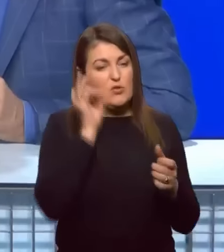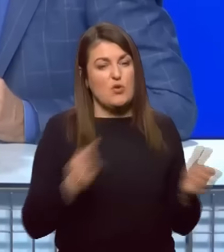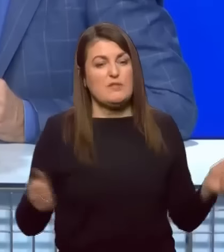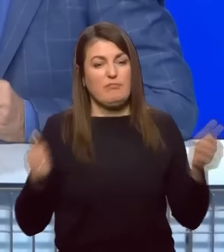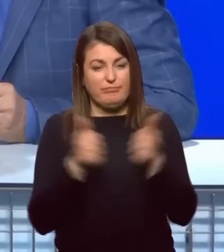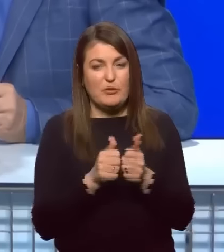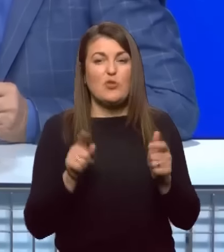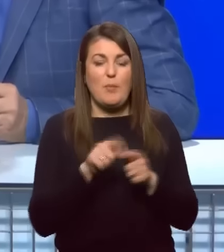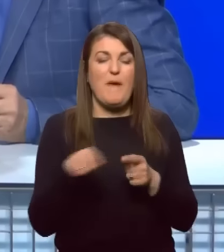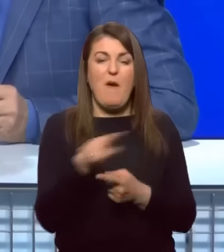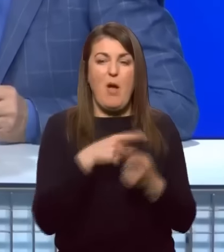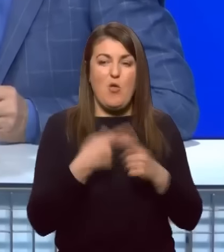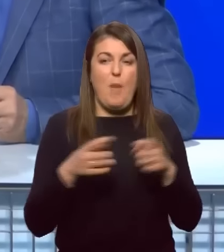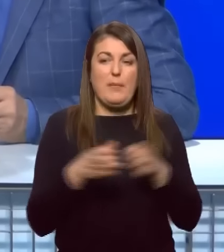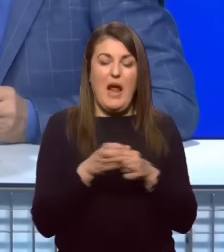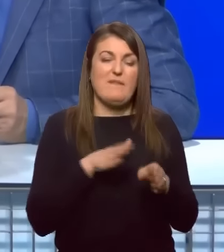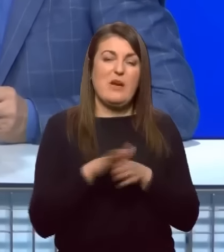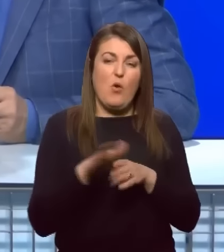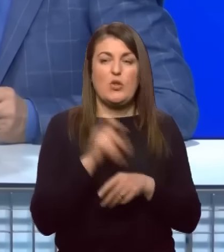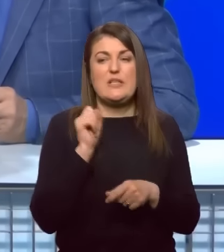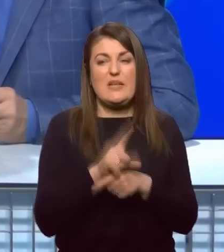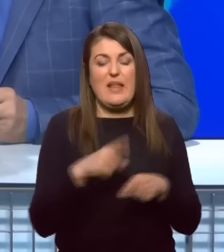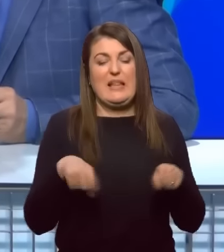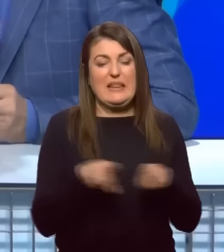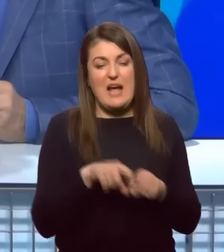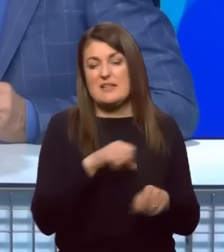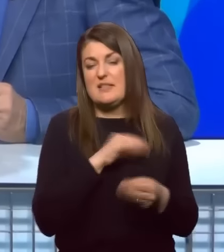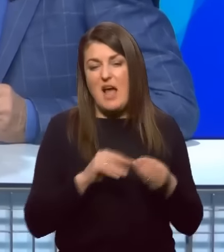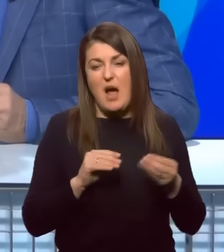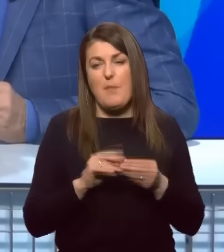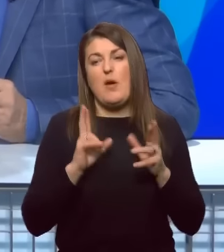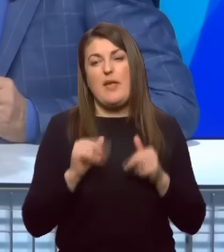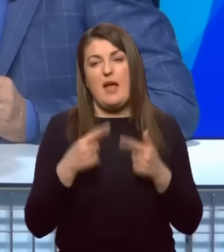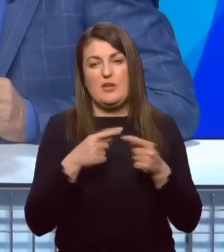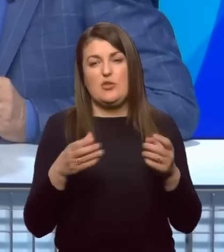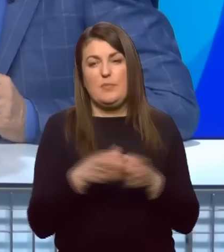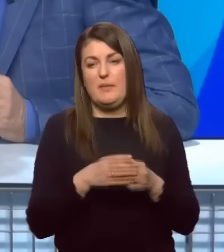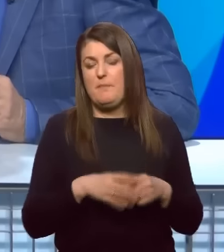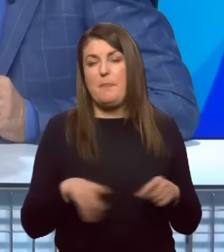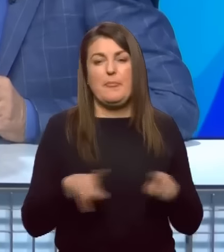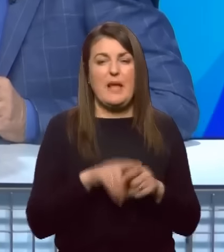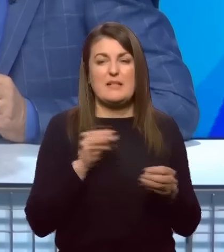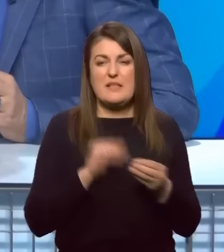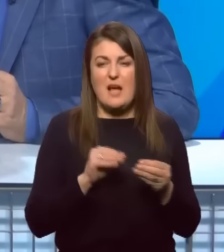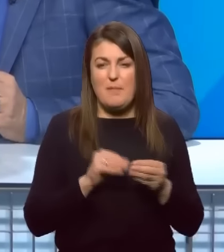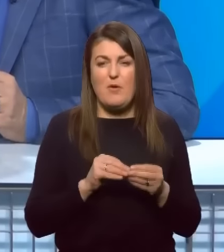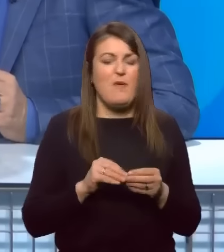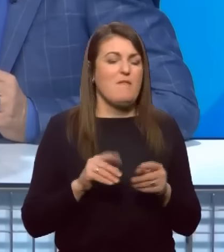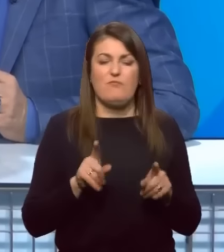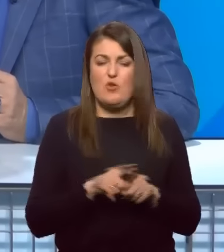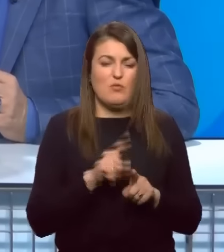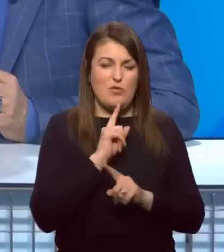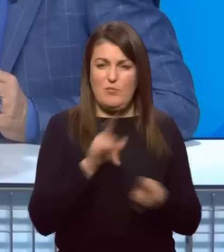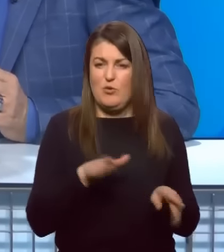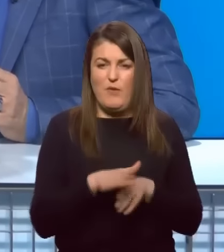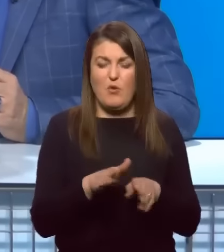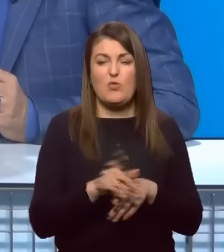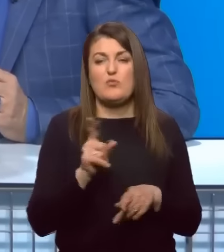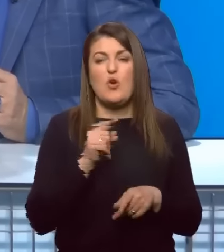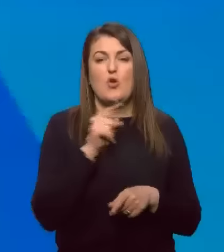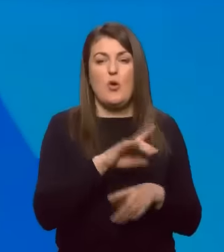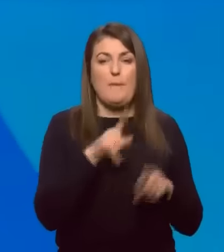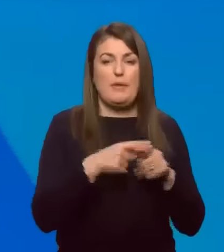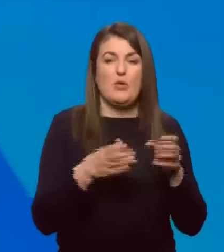бригаді для того, щоб вона виконувала завдання так само, як і інші бригади, так само, які зараз? Так само все одно не буде виконувати, тому що